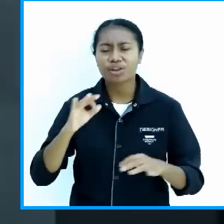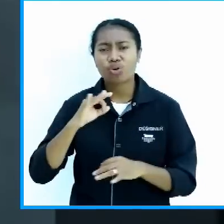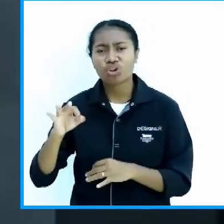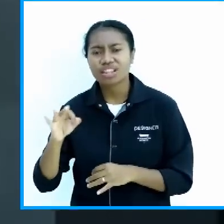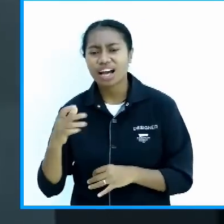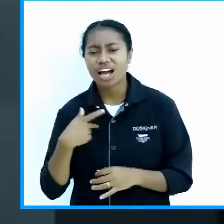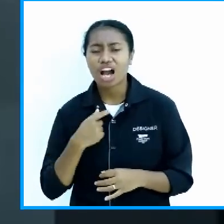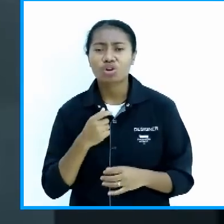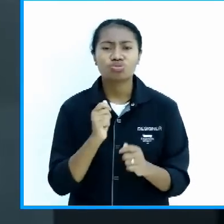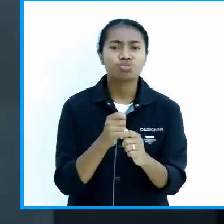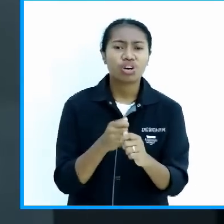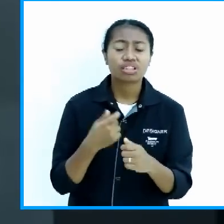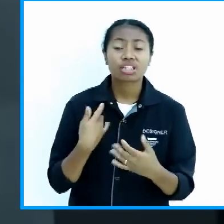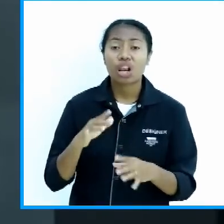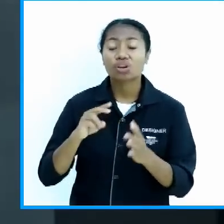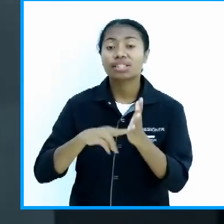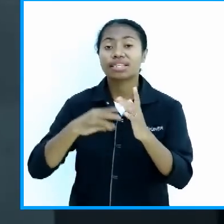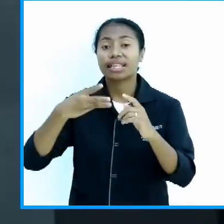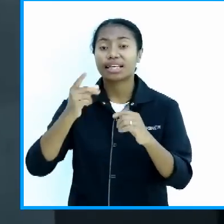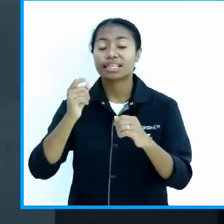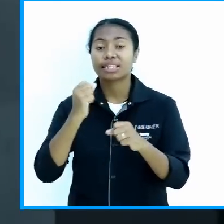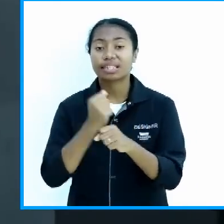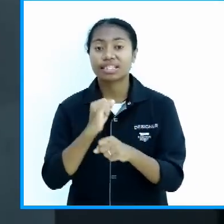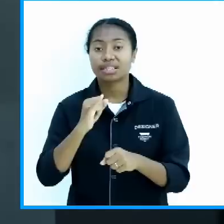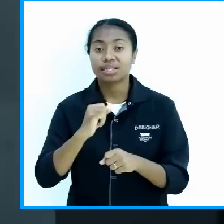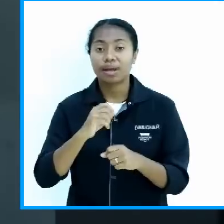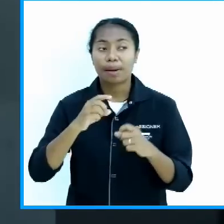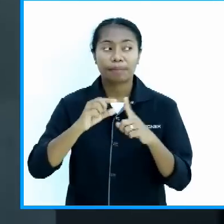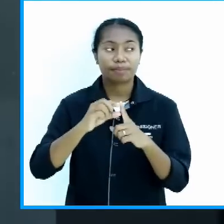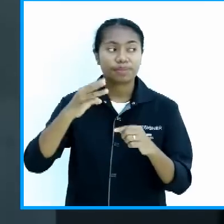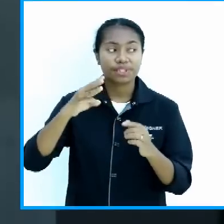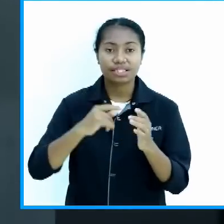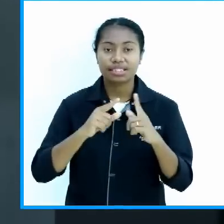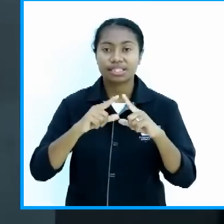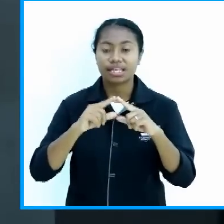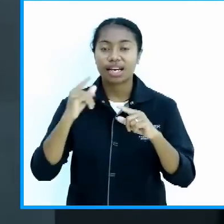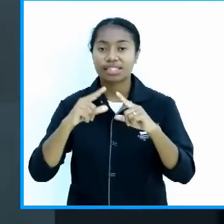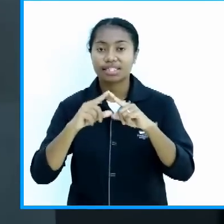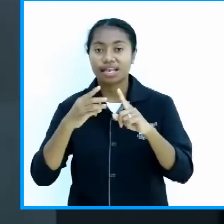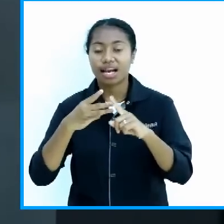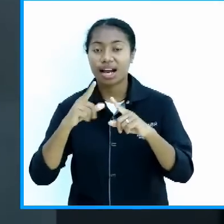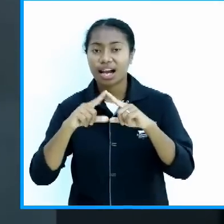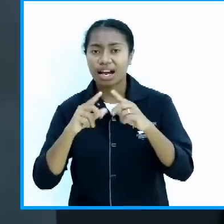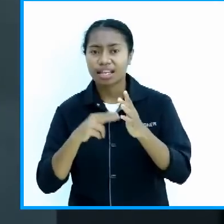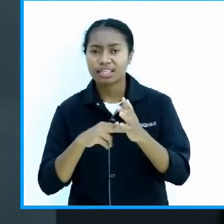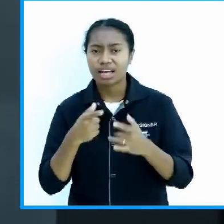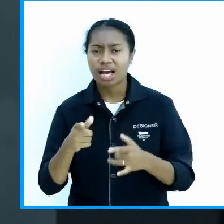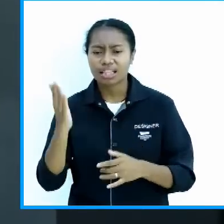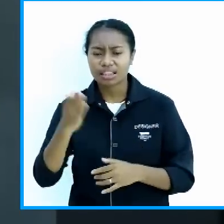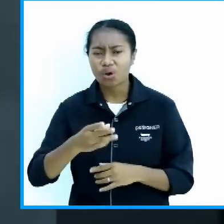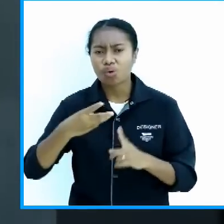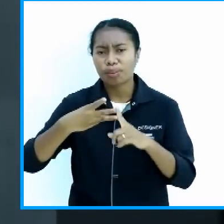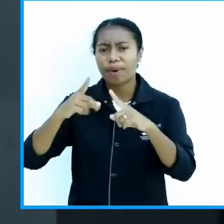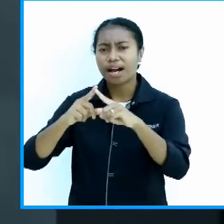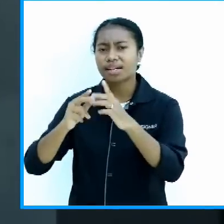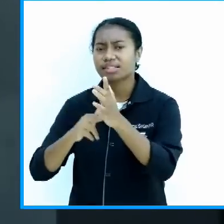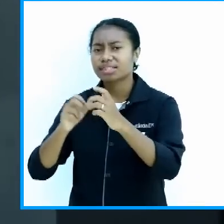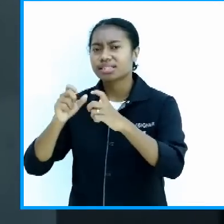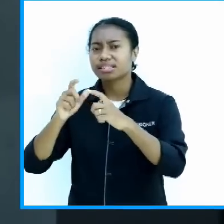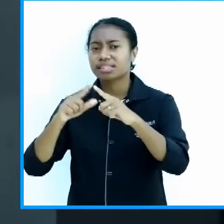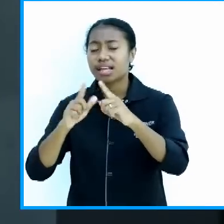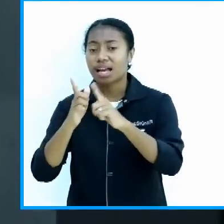di negeri penjajahan, negeri pembuangan Babilonia saja, orang bangsa Yahudi harus mengupayakan kesejahteraan